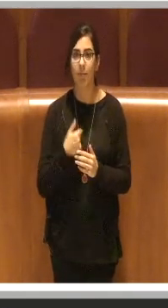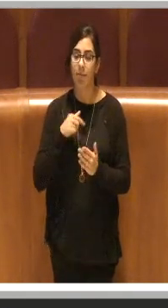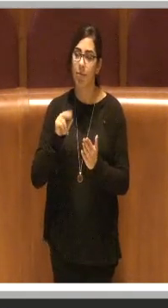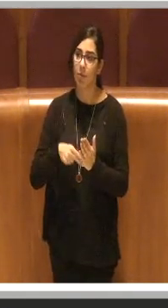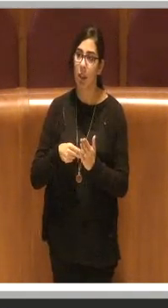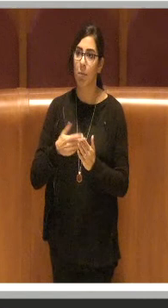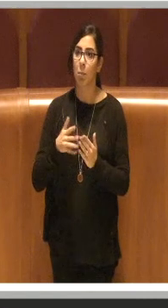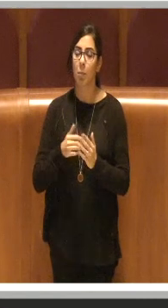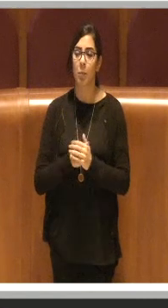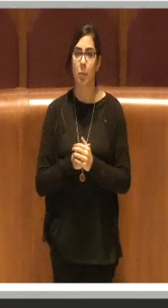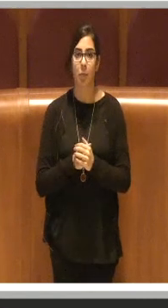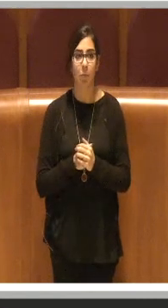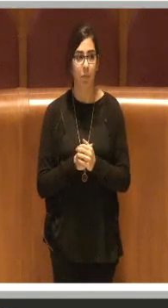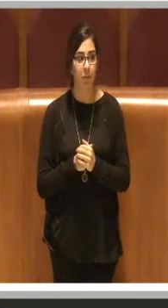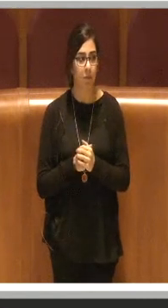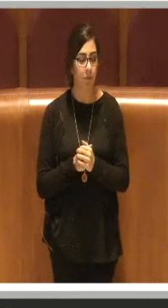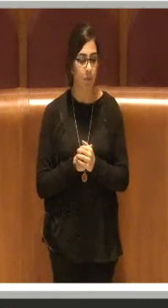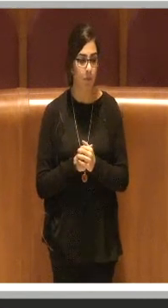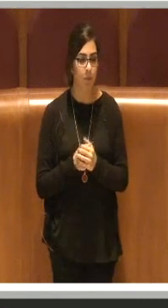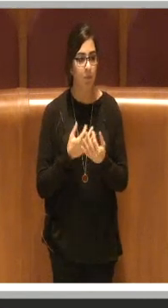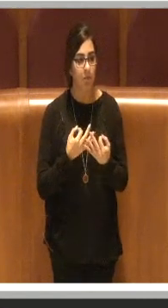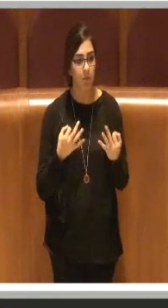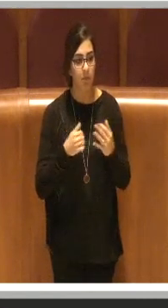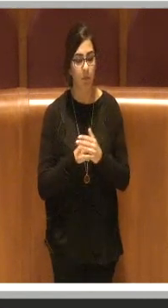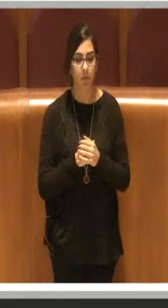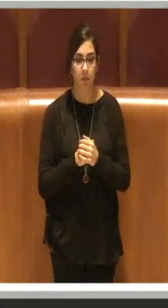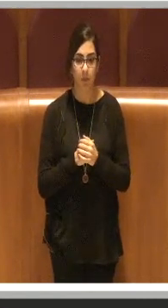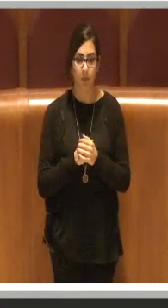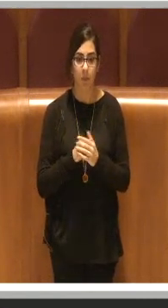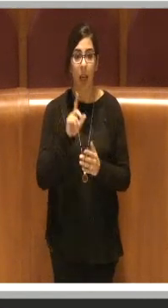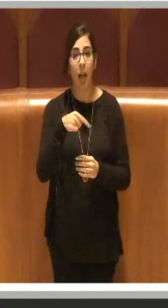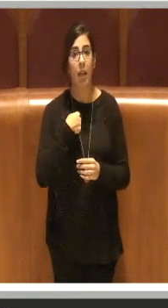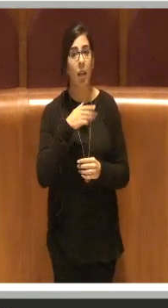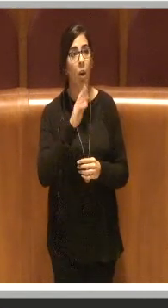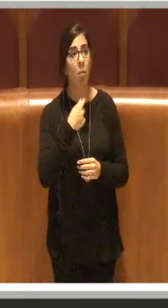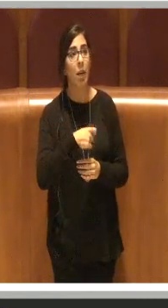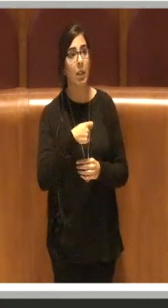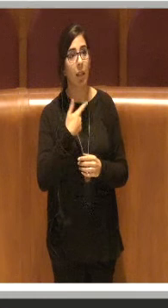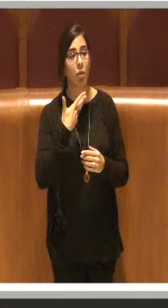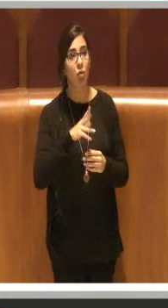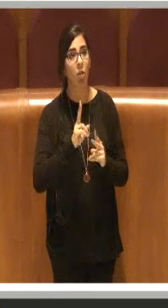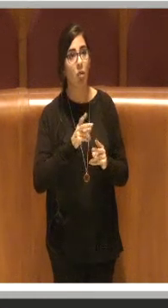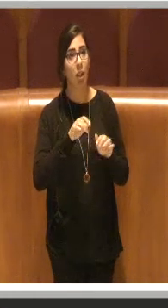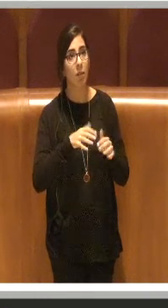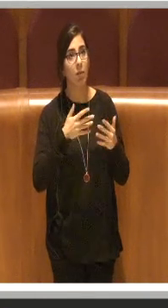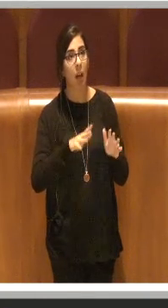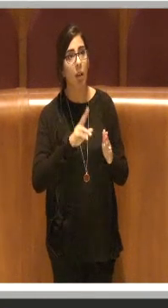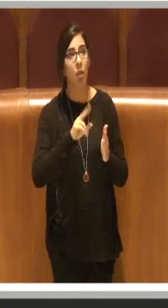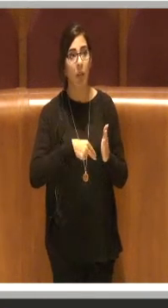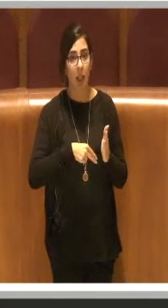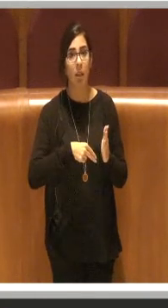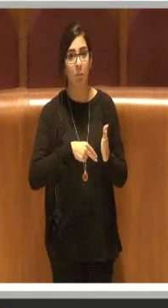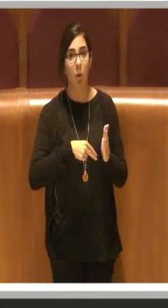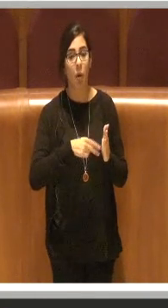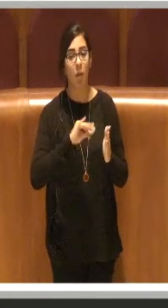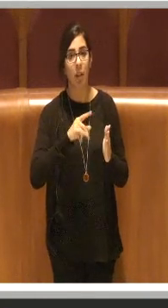la mozione, Presidente. Va bene. Sono anch'io, Presidente, l'avevo scritto in chat, Figliomeni. Sì,